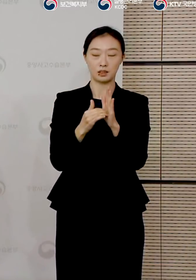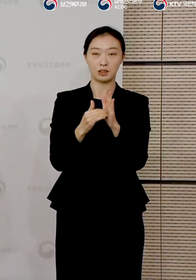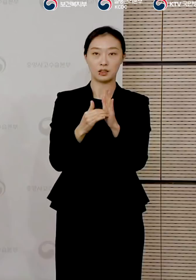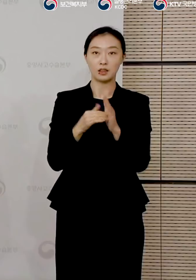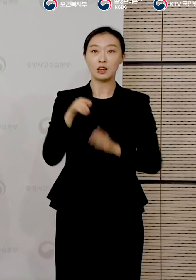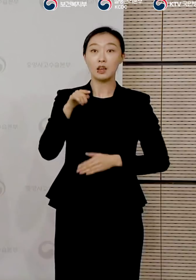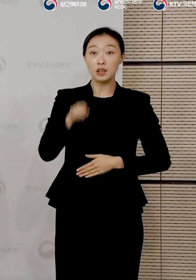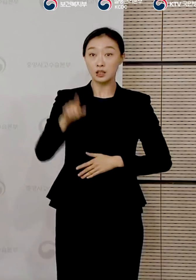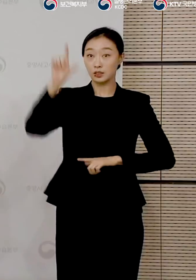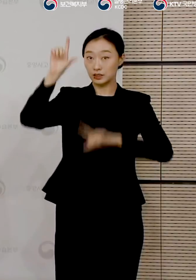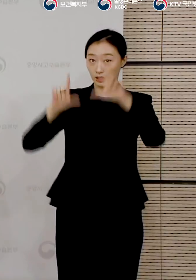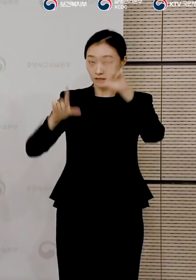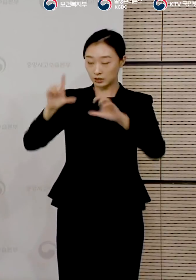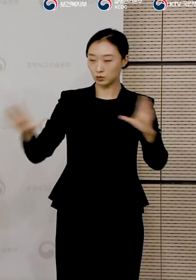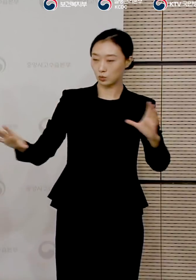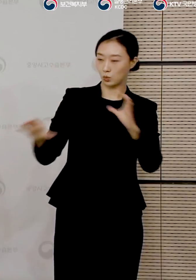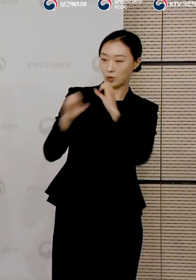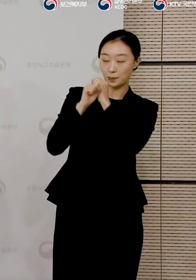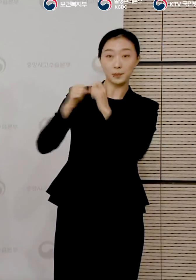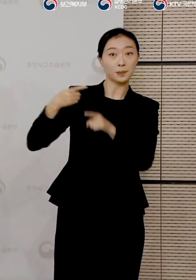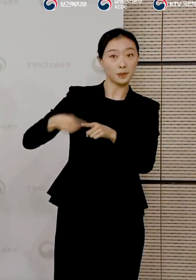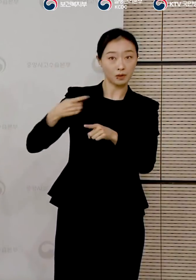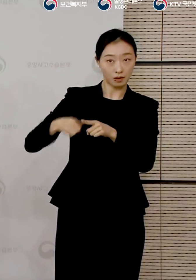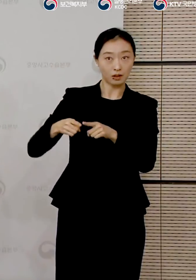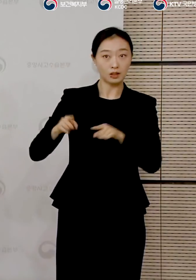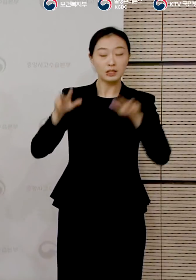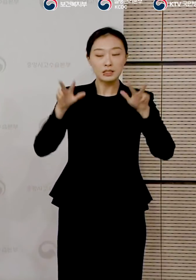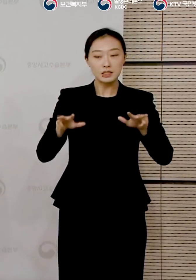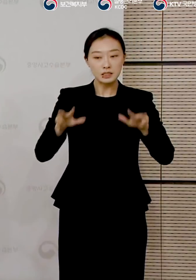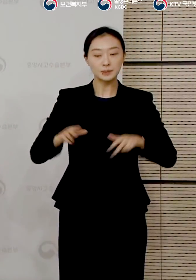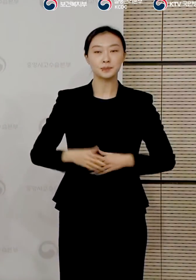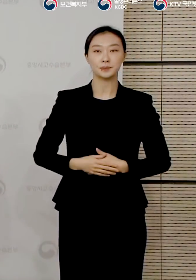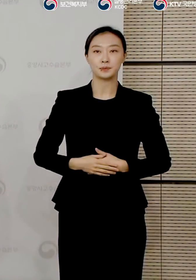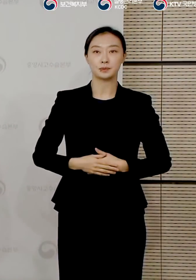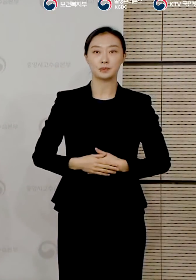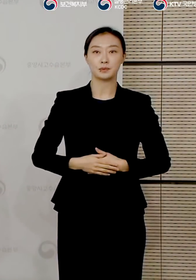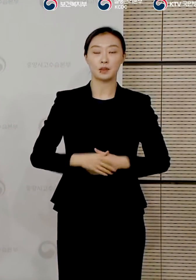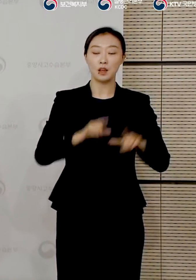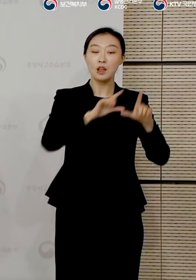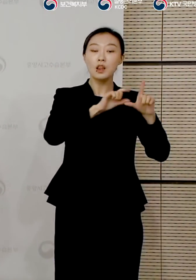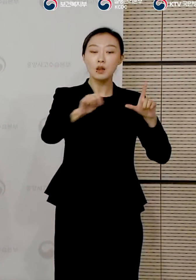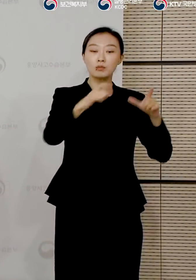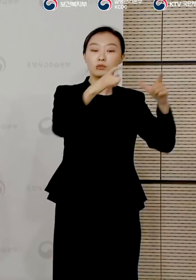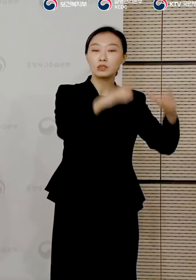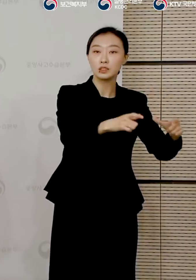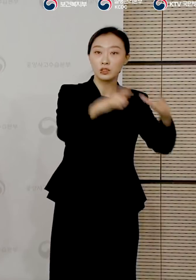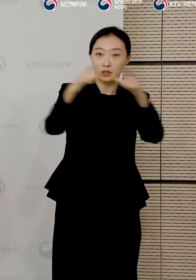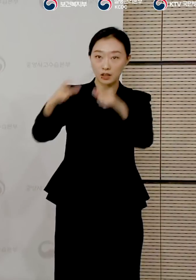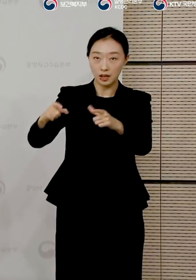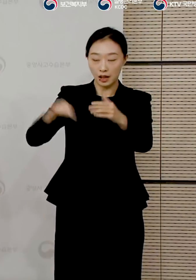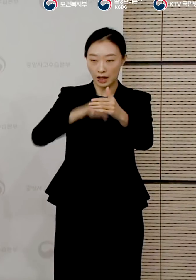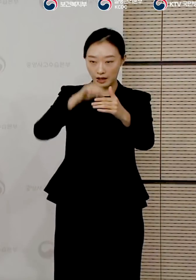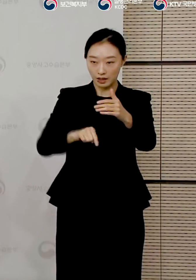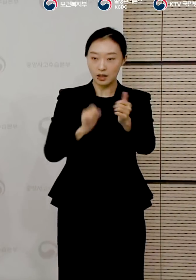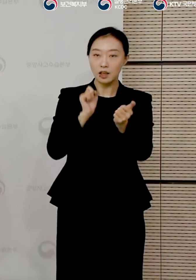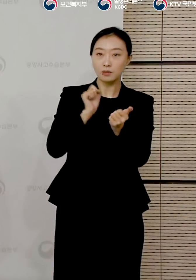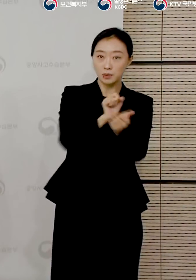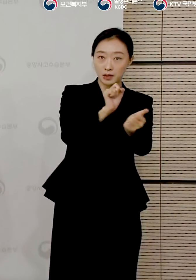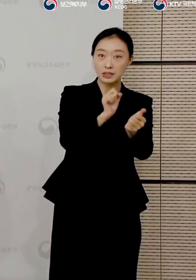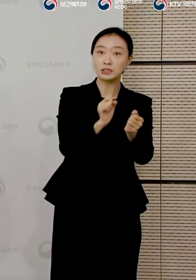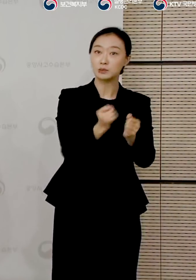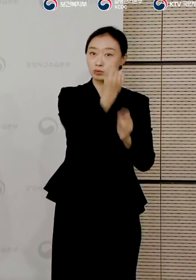이런 사실들을 종합할 때 현재는 일부 제한된 지역에서부터 지역사회 감염 전파가